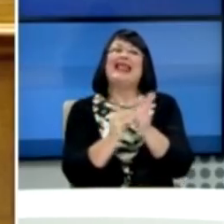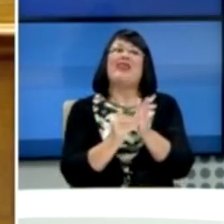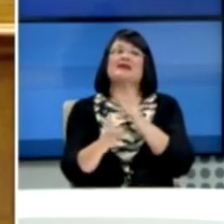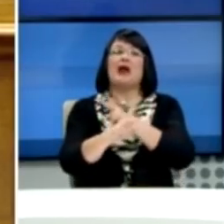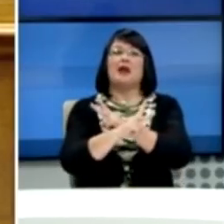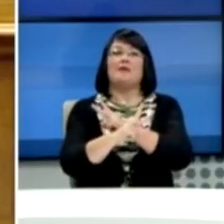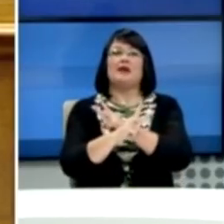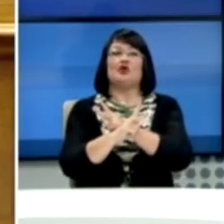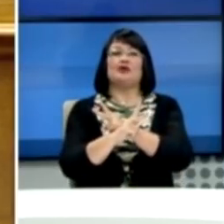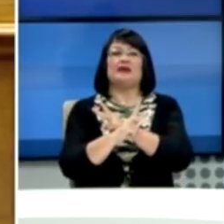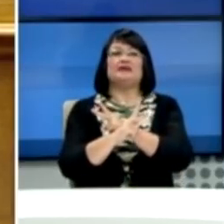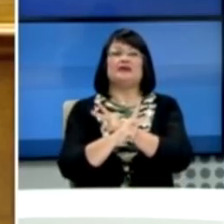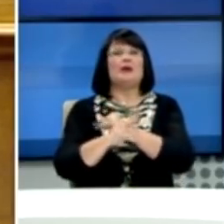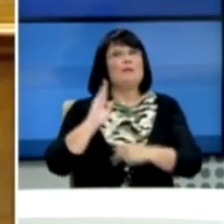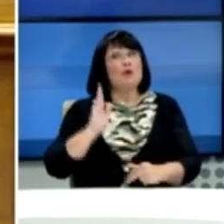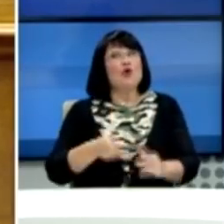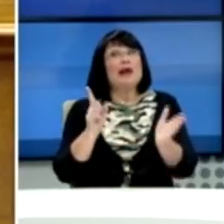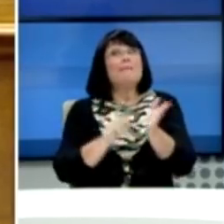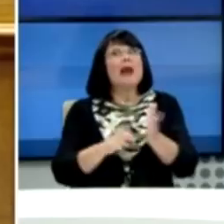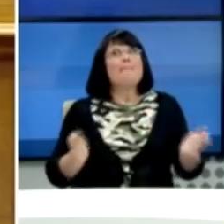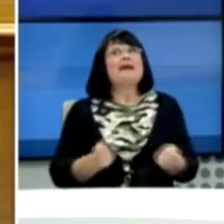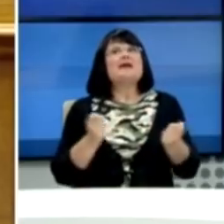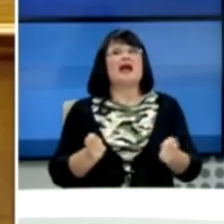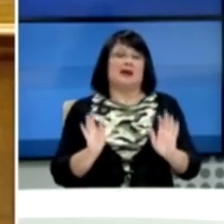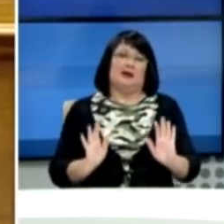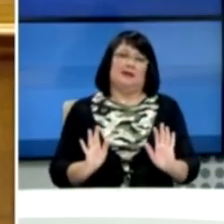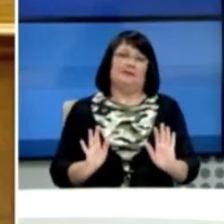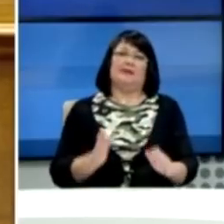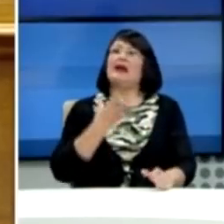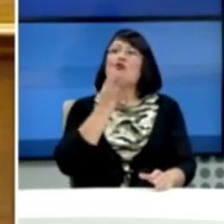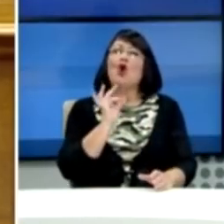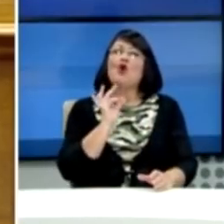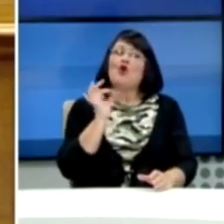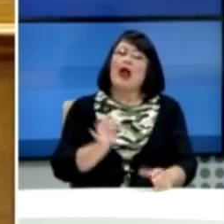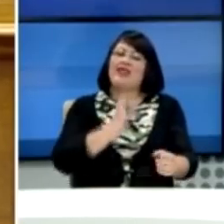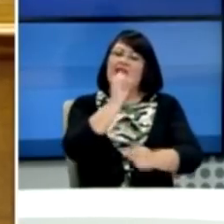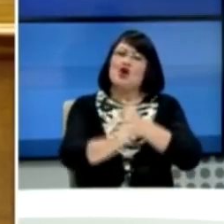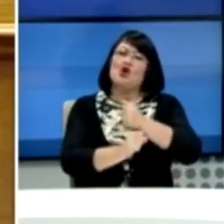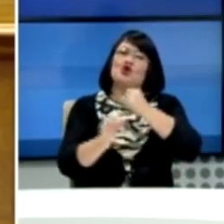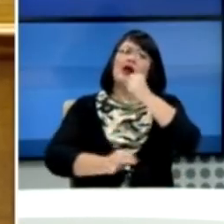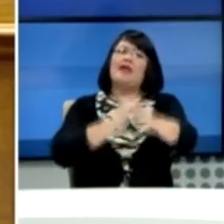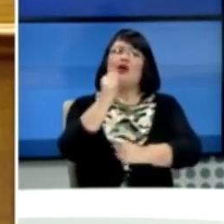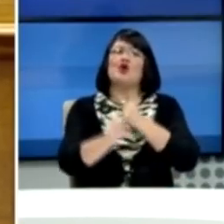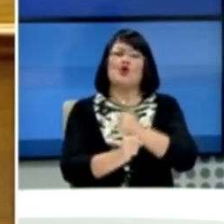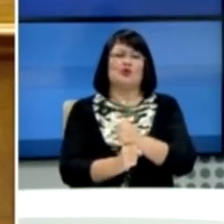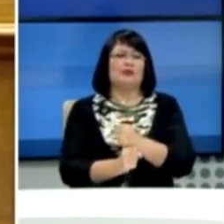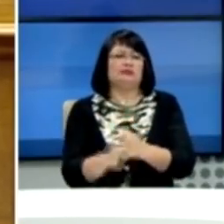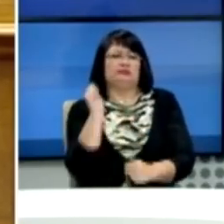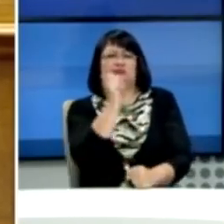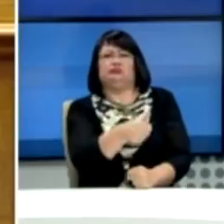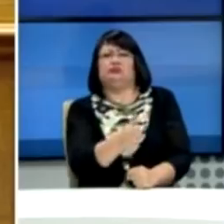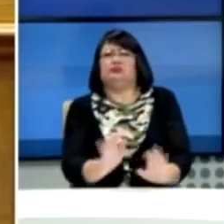αναπληρωτών επίσης και μπορεί και πρέπει να γίνει. Γιατί κάθε χρόνο αναπληρώνουν τον εαυτό τους.